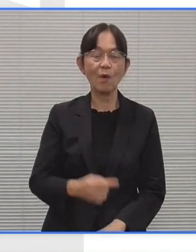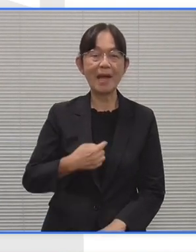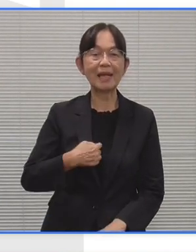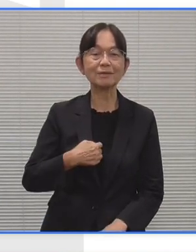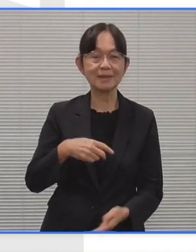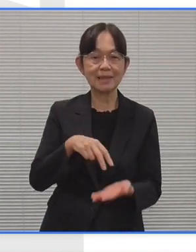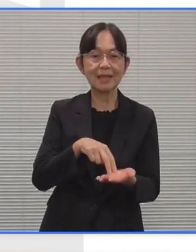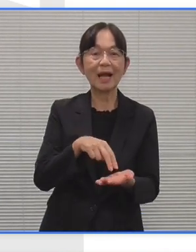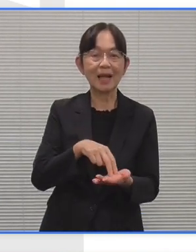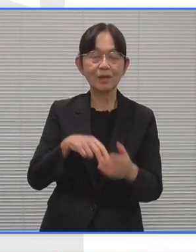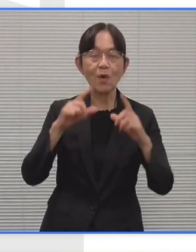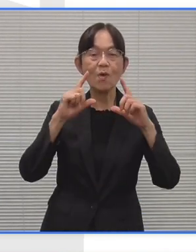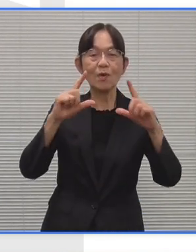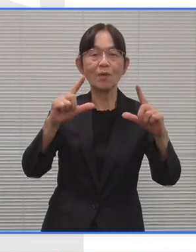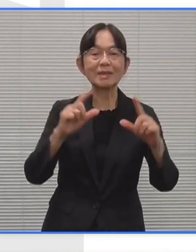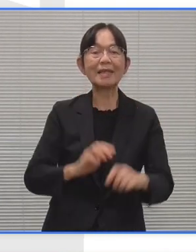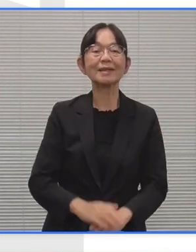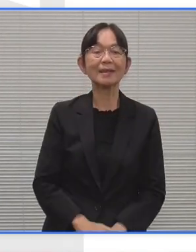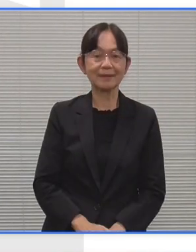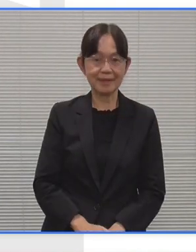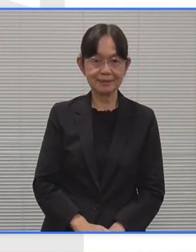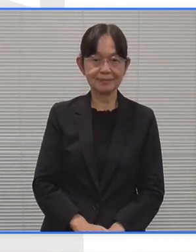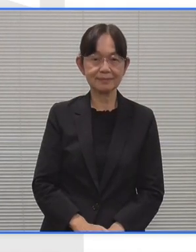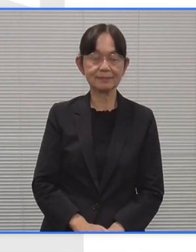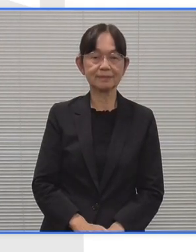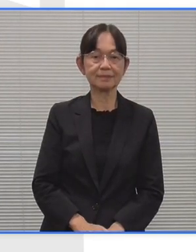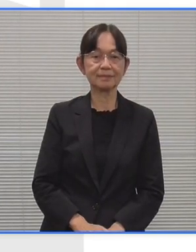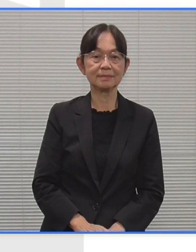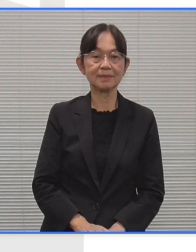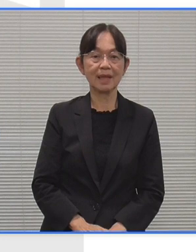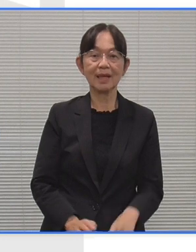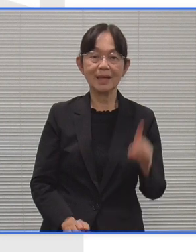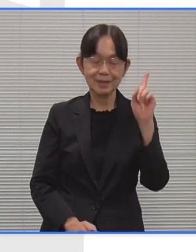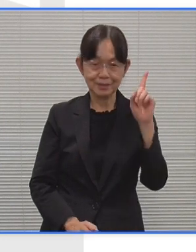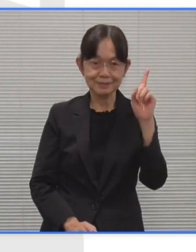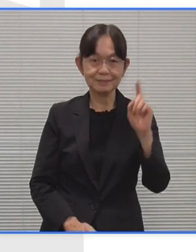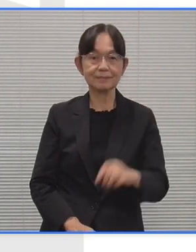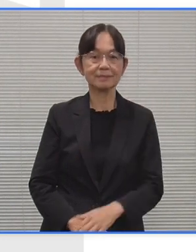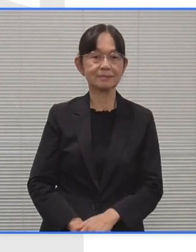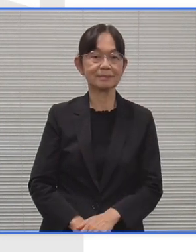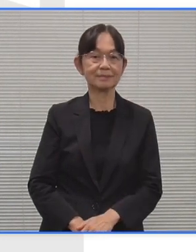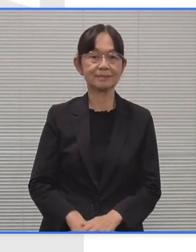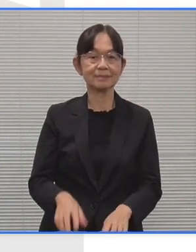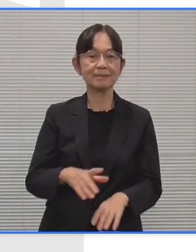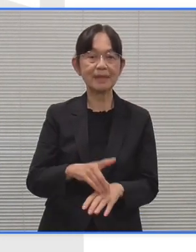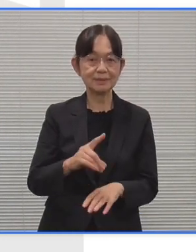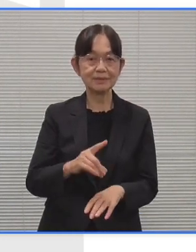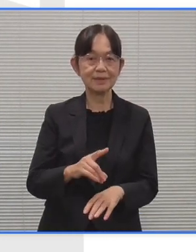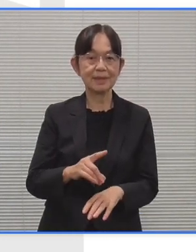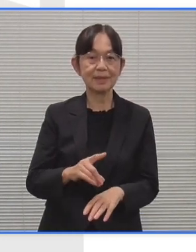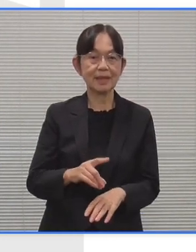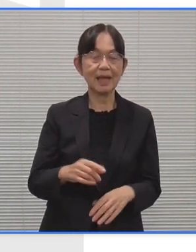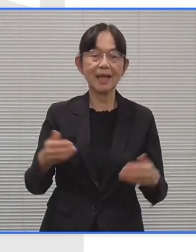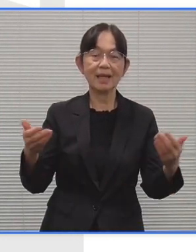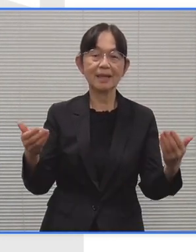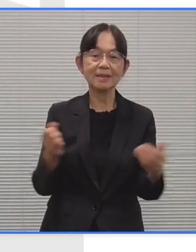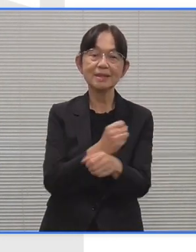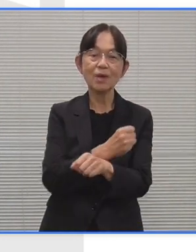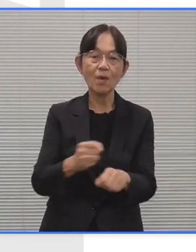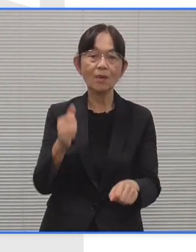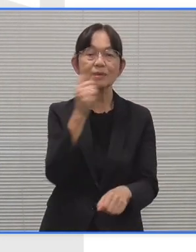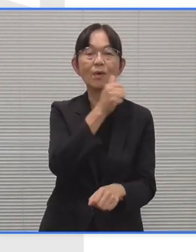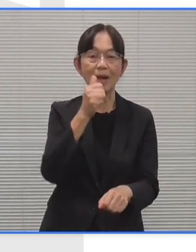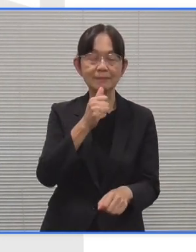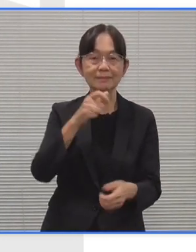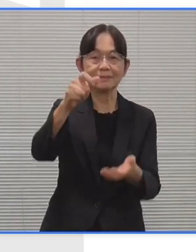の報告をさせていただきたいと思います。一つ目ですけれども、まず区の事業紹介ということで、事